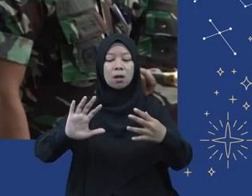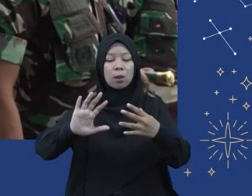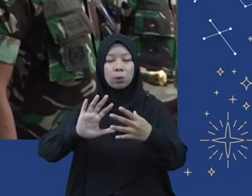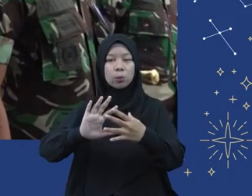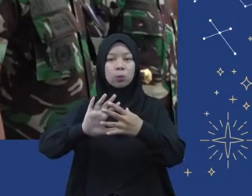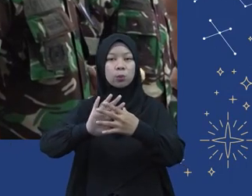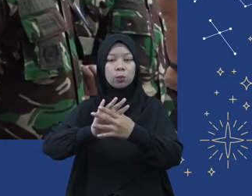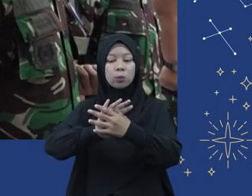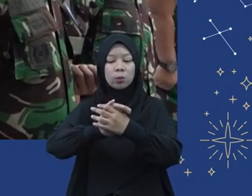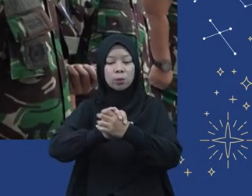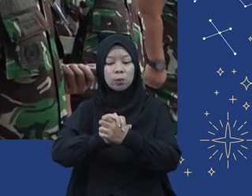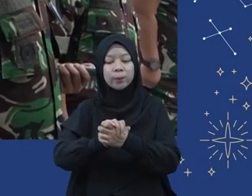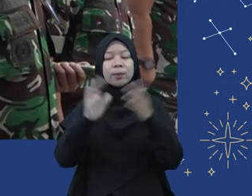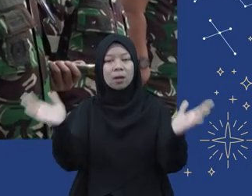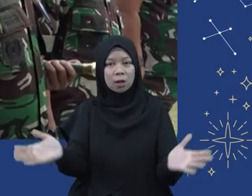bersatu